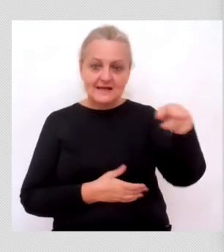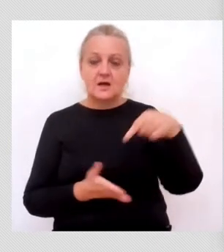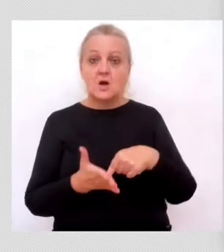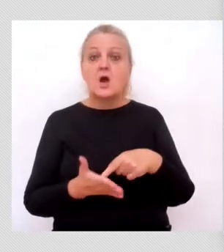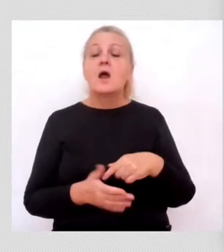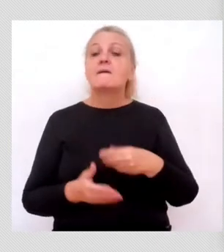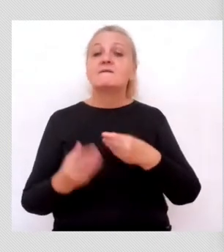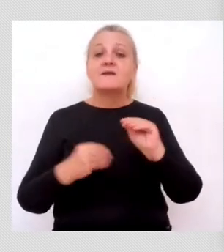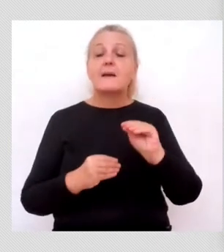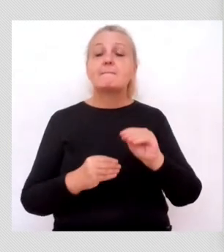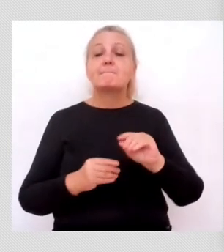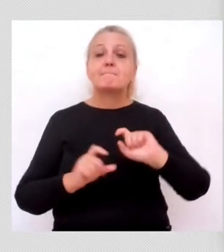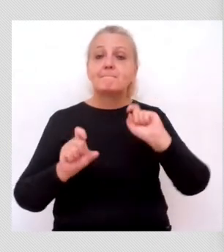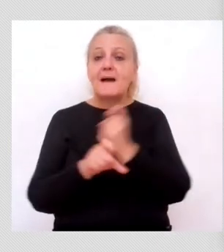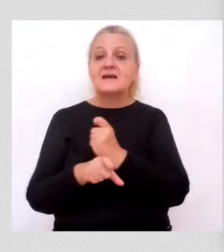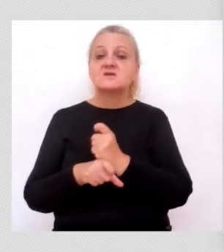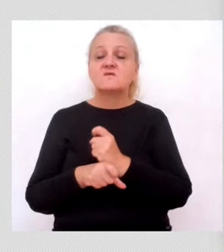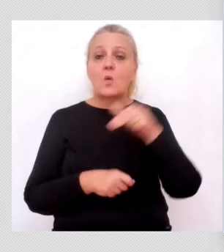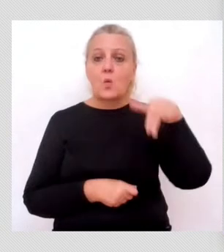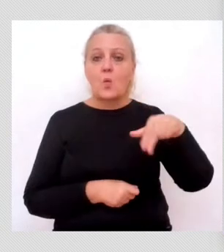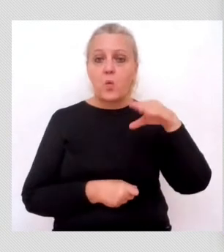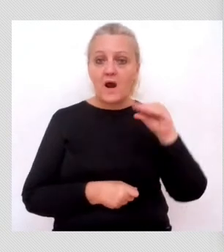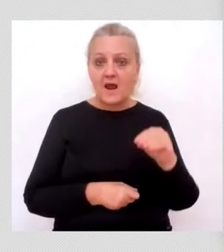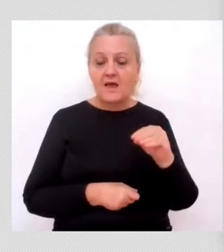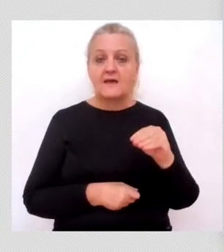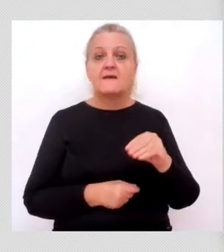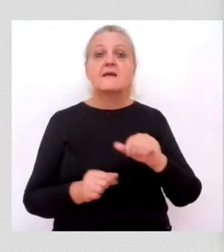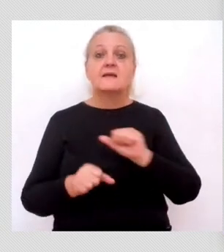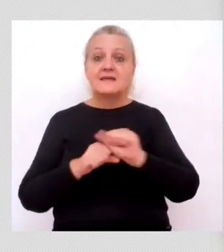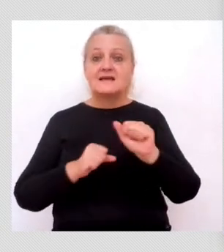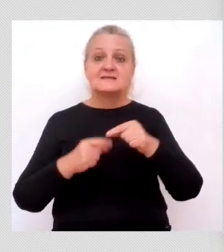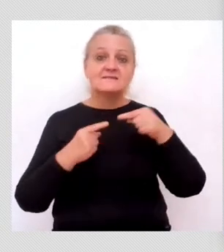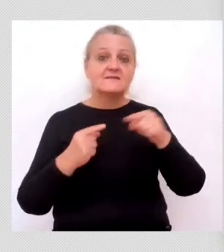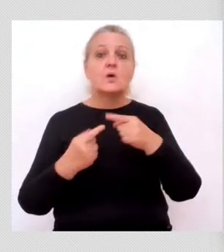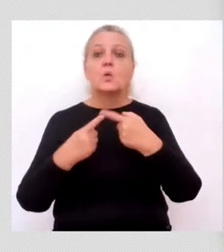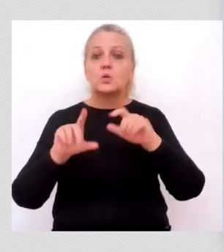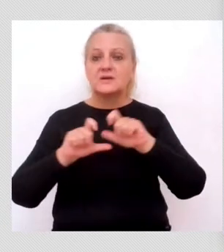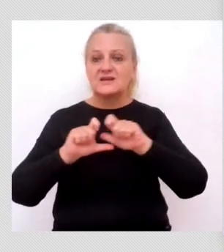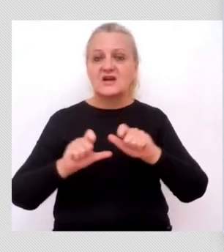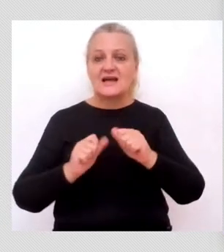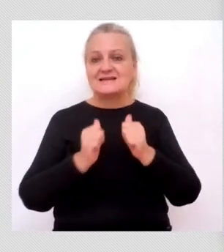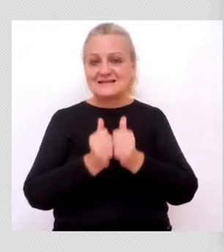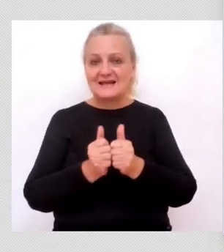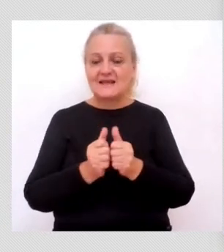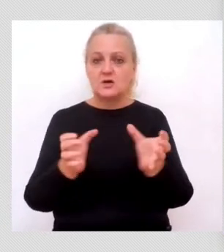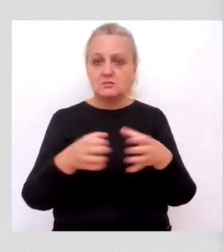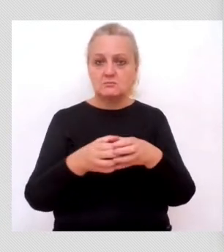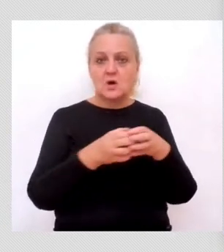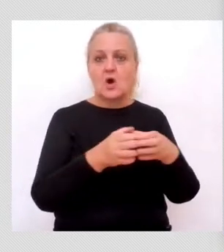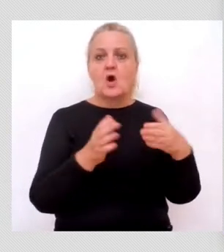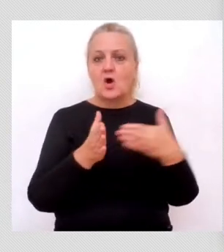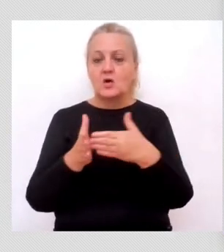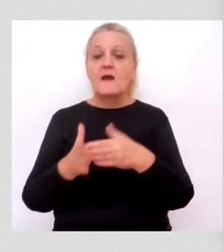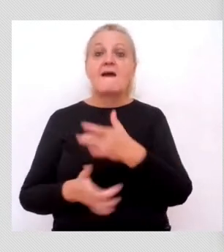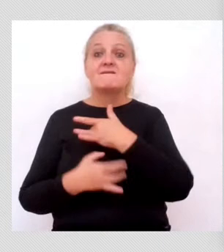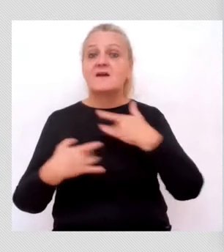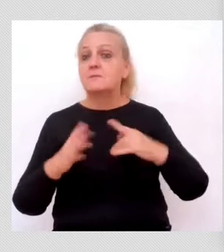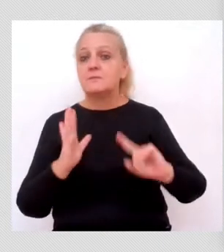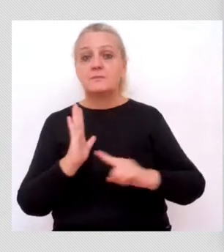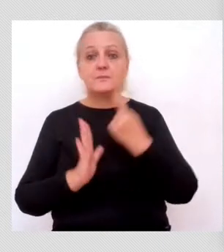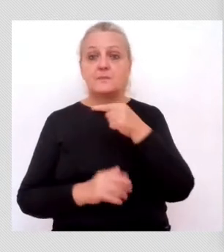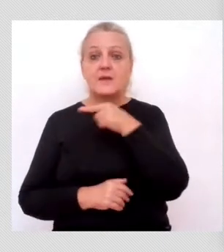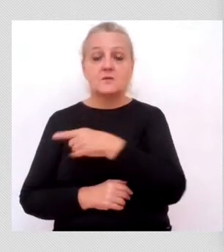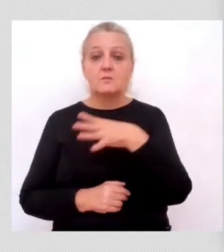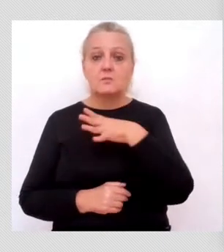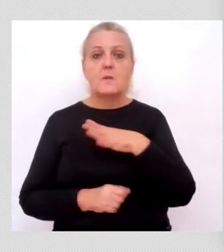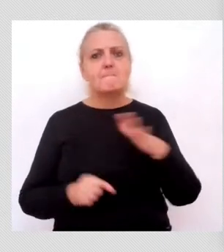krajów Unii Europejskiej są wysyłane misje krótkoterminowe, ograniczone. Na Węgrzech po raz pierwszy mieliśmy do czynienia z